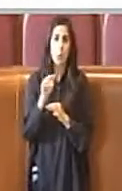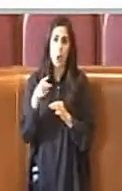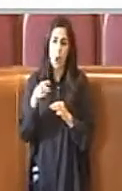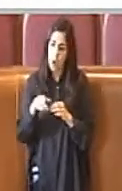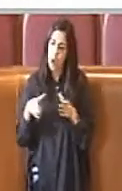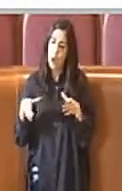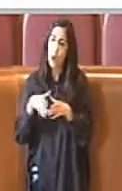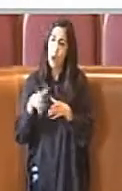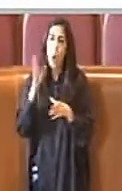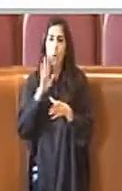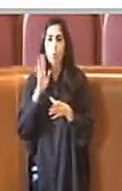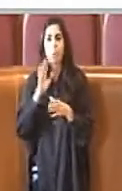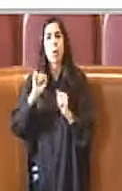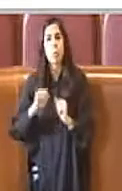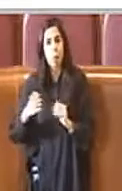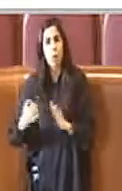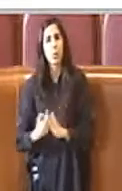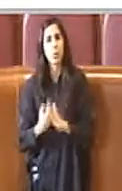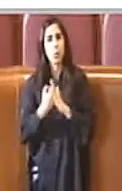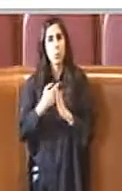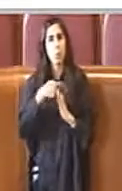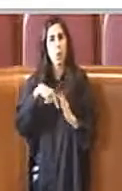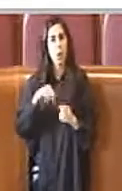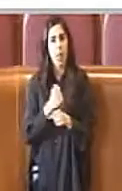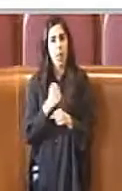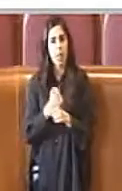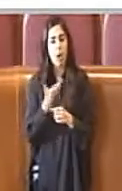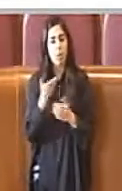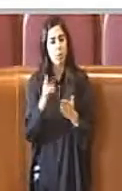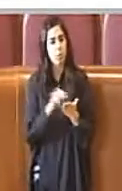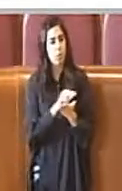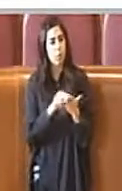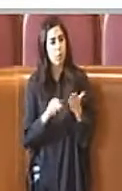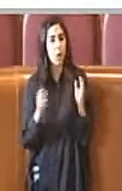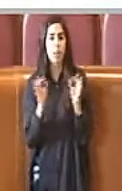di partecipazione votando favorevolmente la proposta grazie a tutti